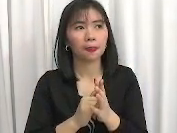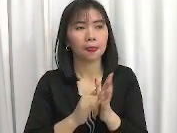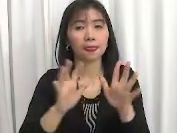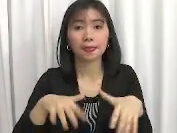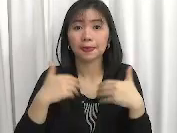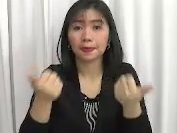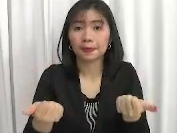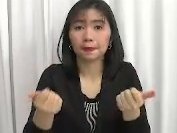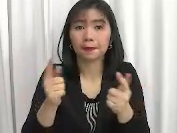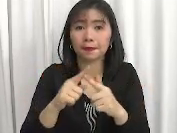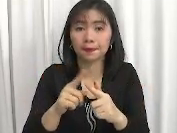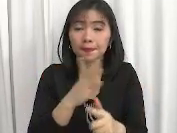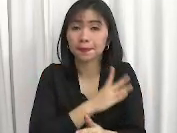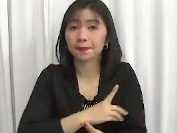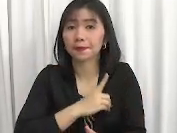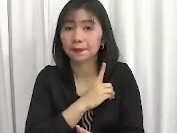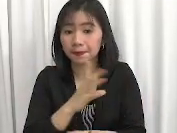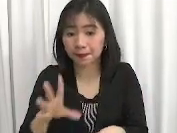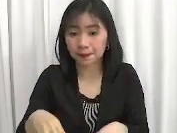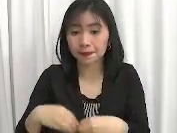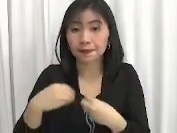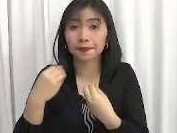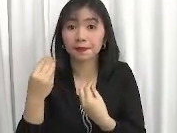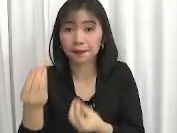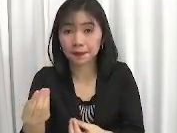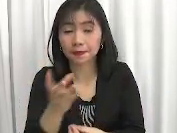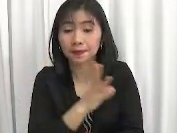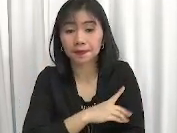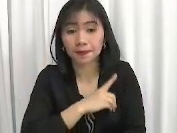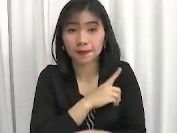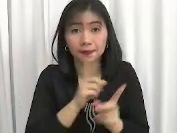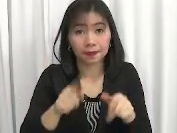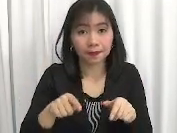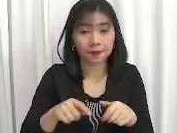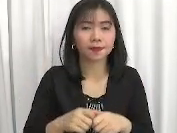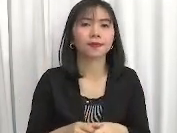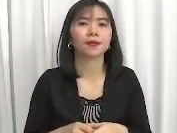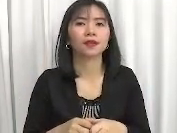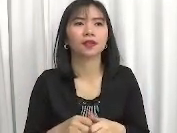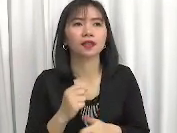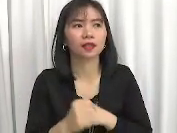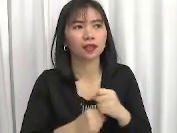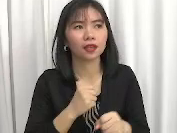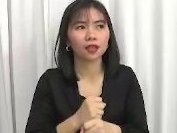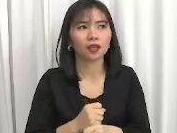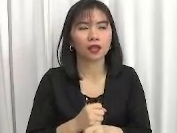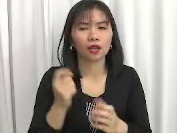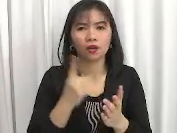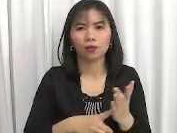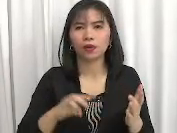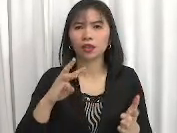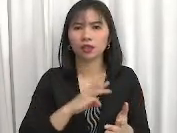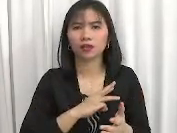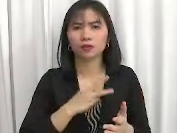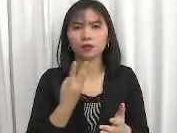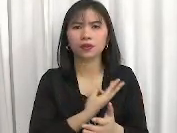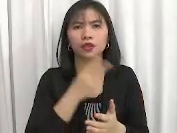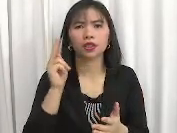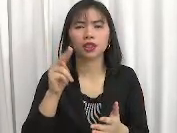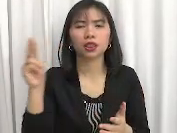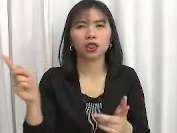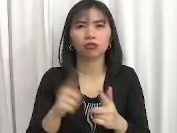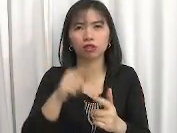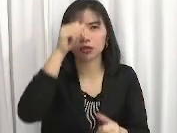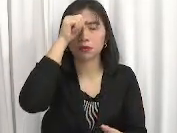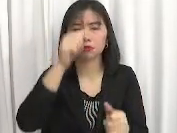pag-dear o itong Happy New Year dear. Yeah. Ay lagi kong pinakatatandaan itong salitang